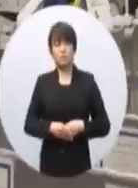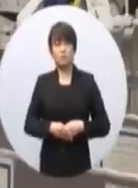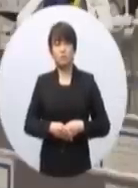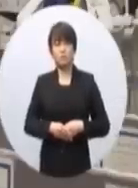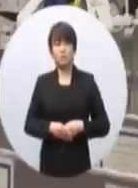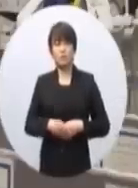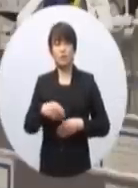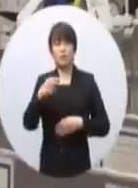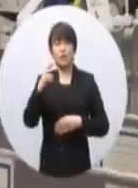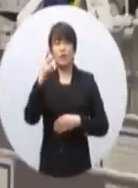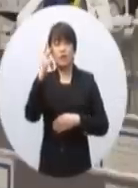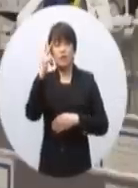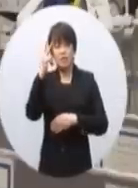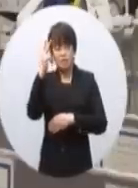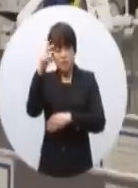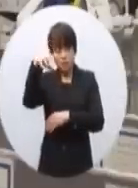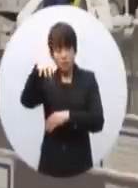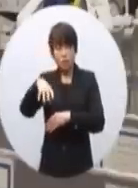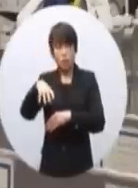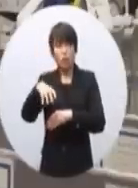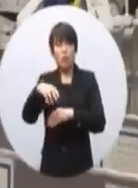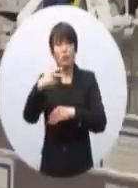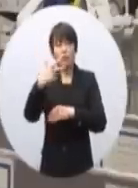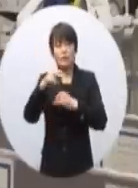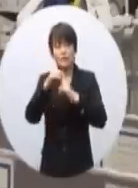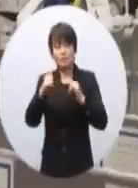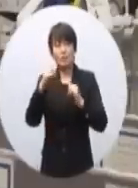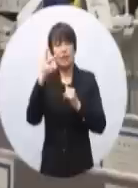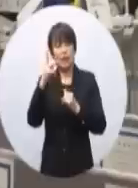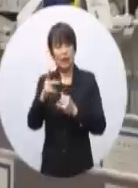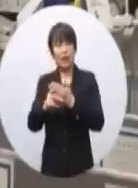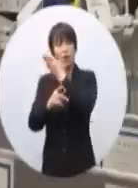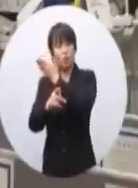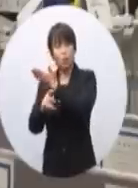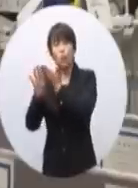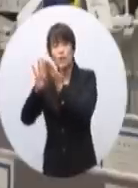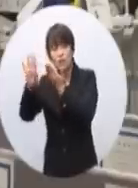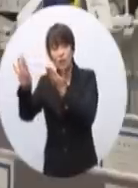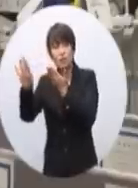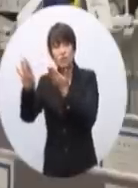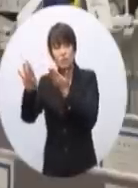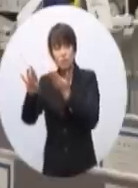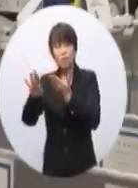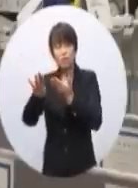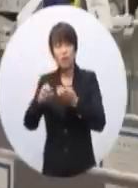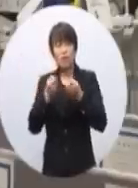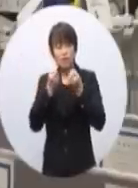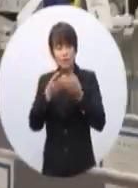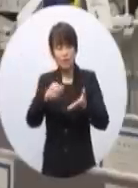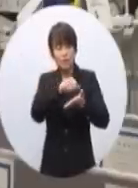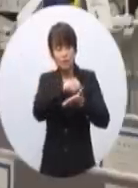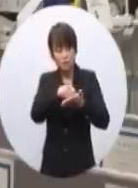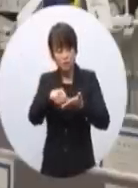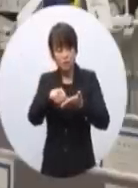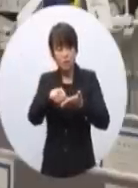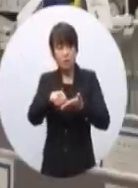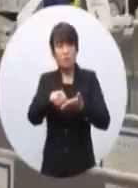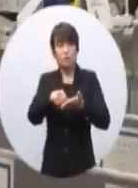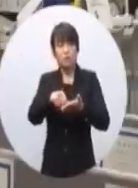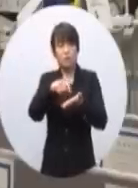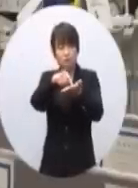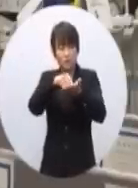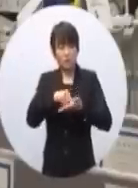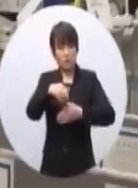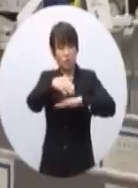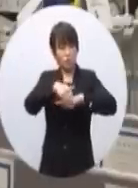市役所市民課では、ご覧の日程以外でも住民基本台帳カードの新規申請受付などを行っています